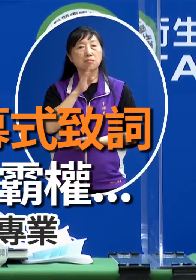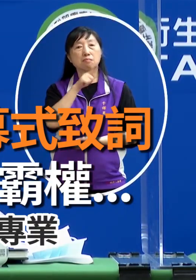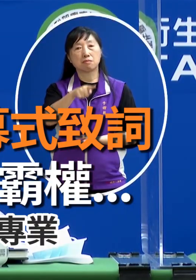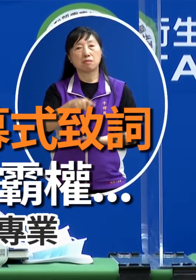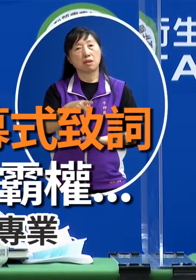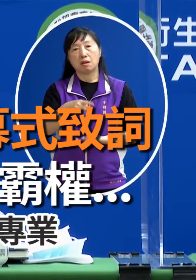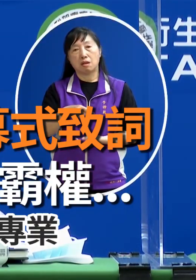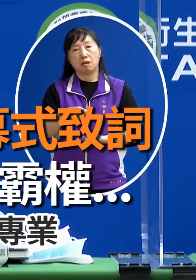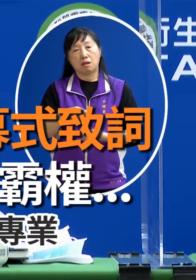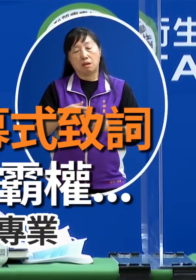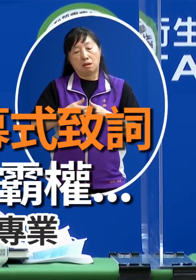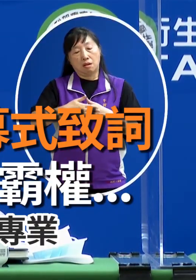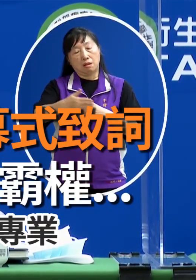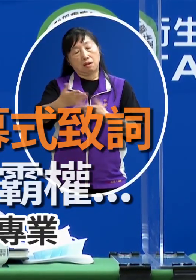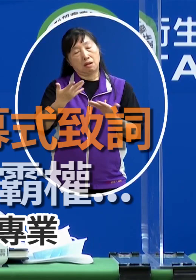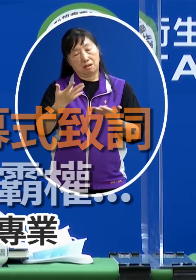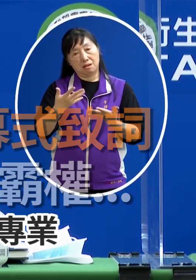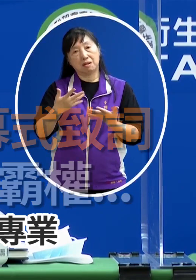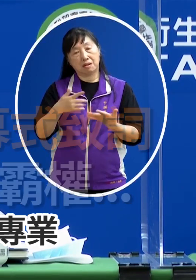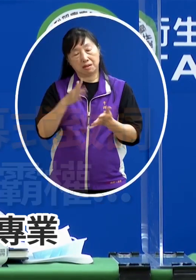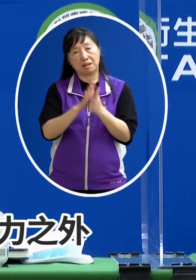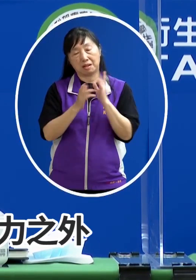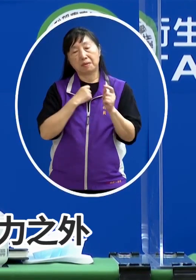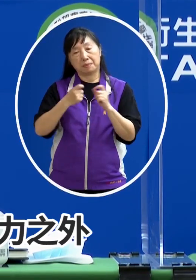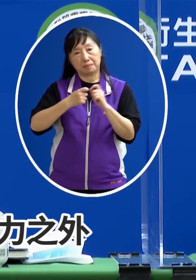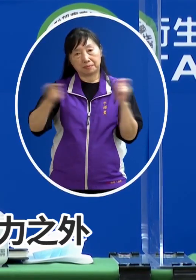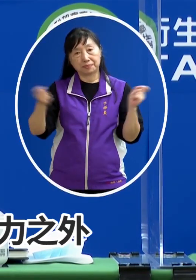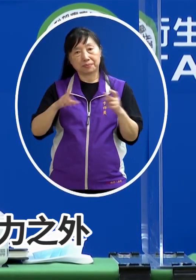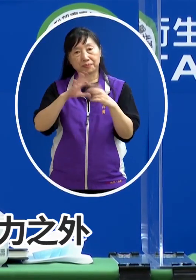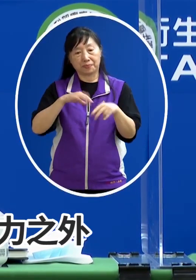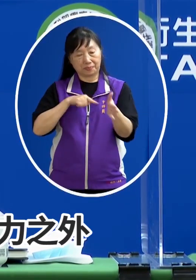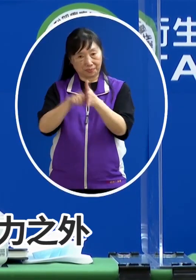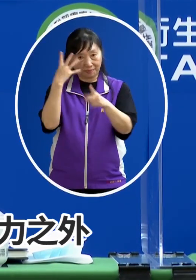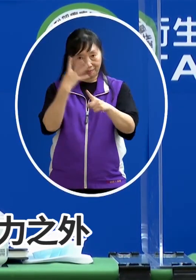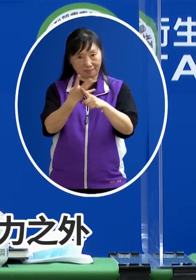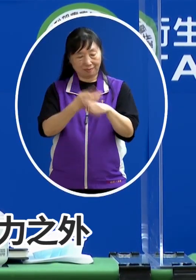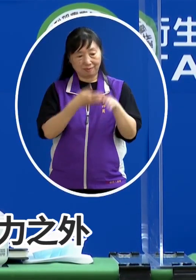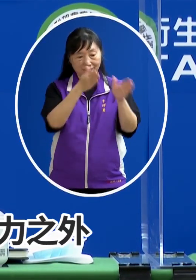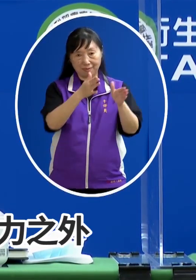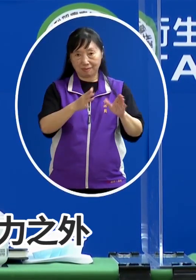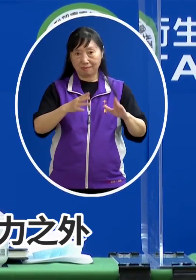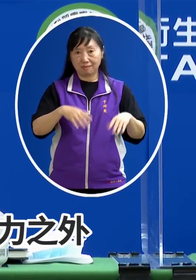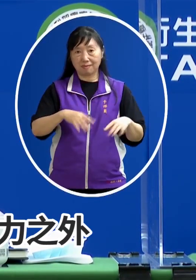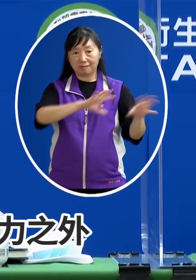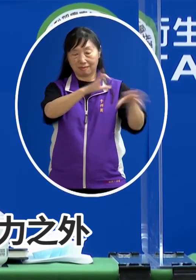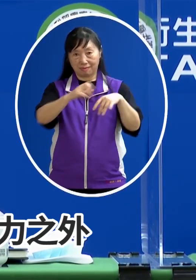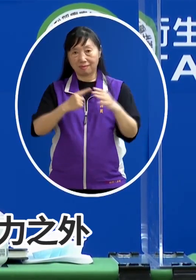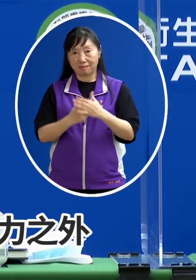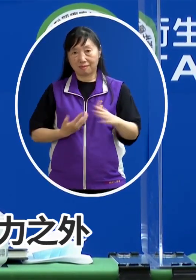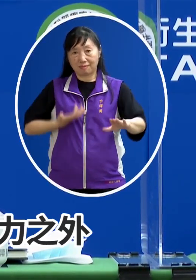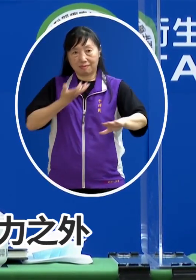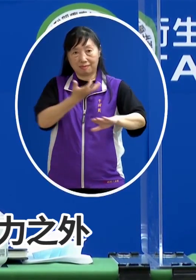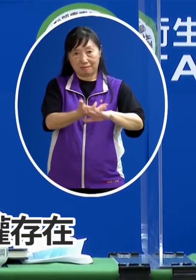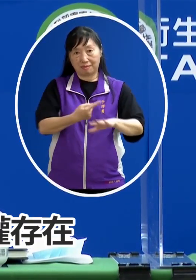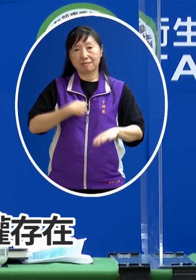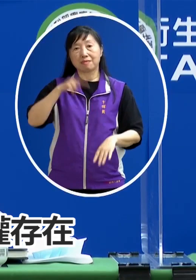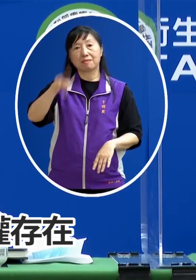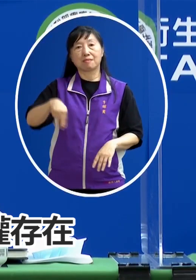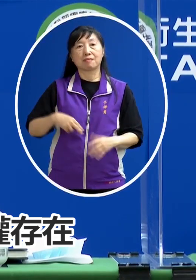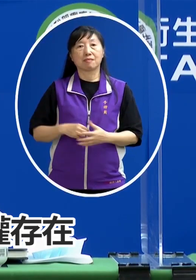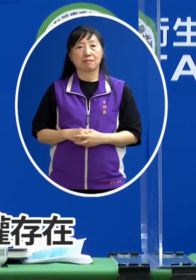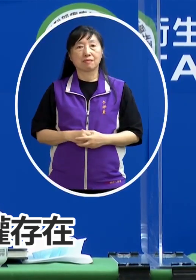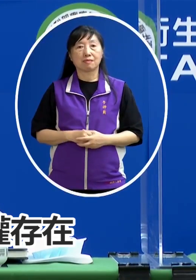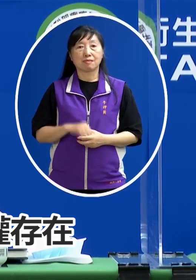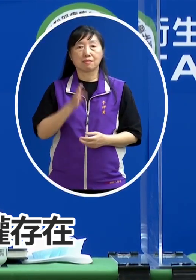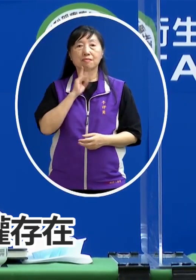好，大家也看到说，除了我们展现的专业哈，跟世界有贡献的这一方面的能力哈之外，那事实